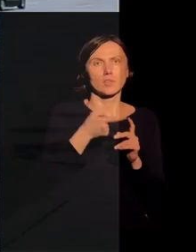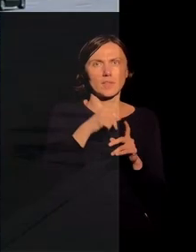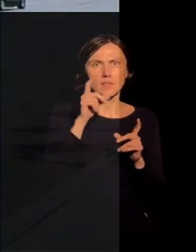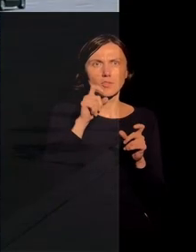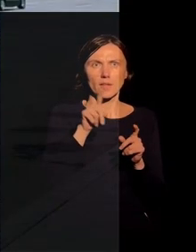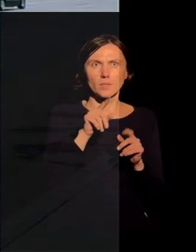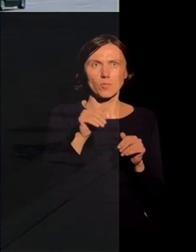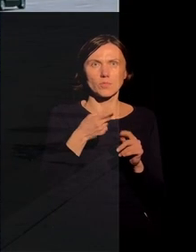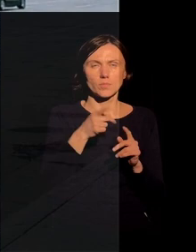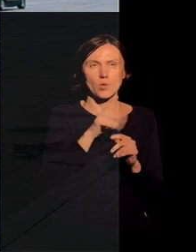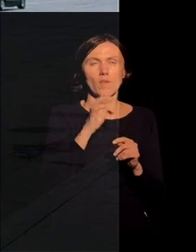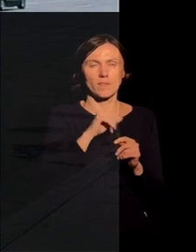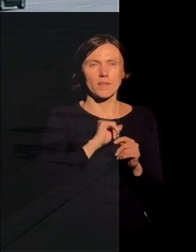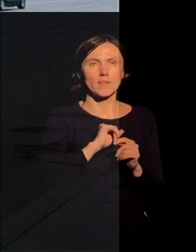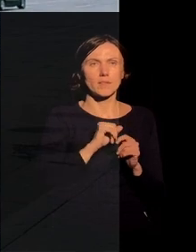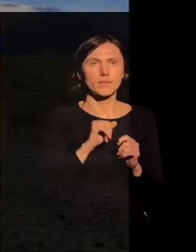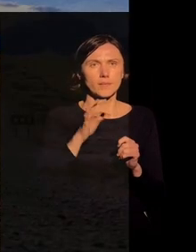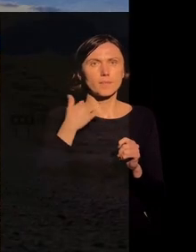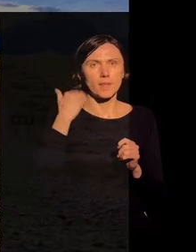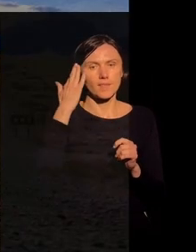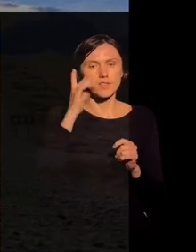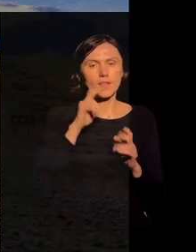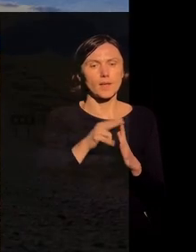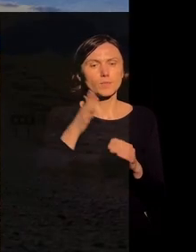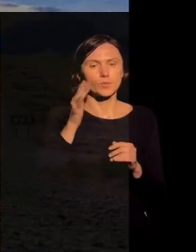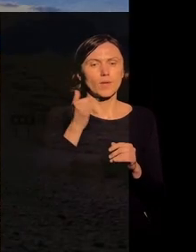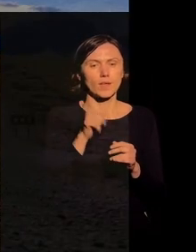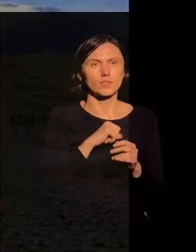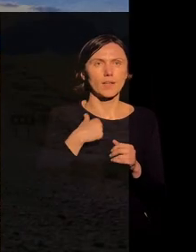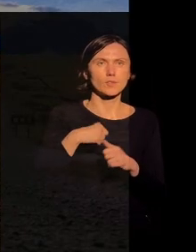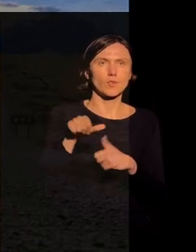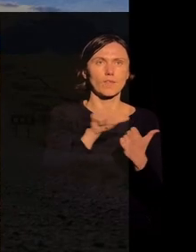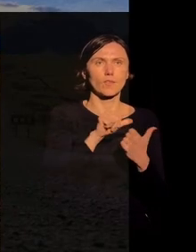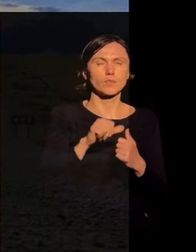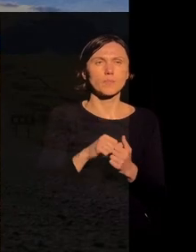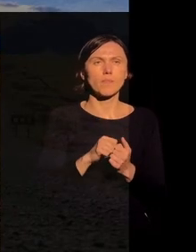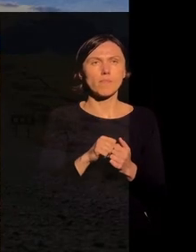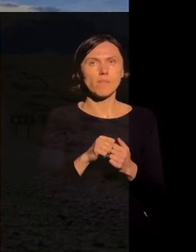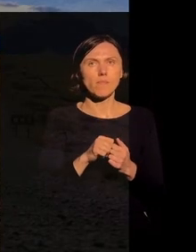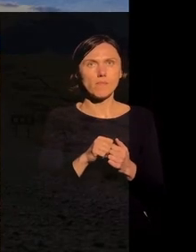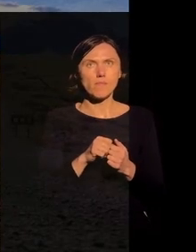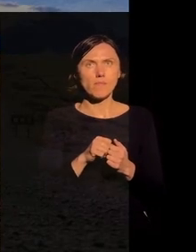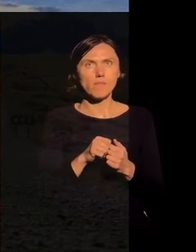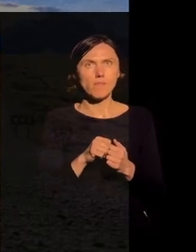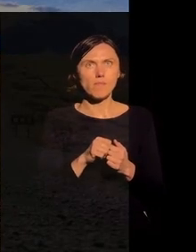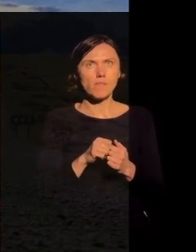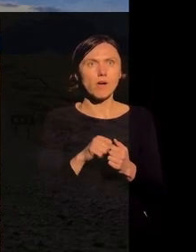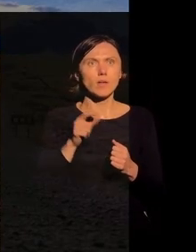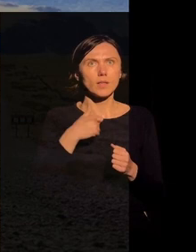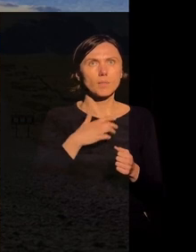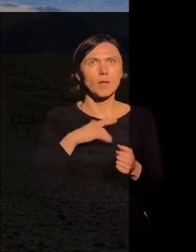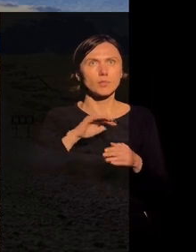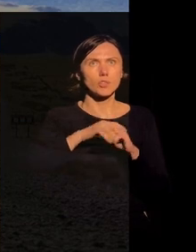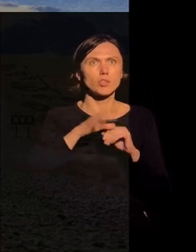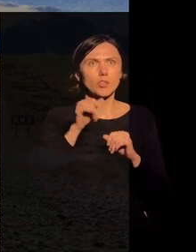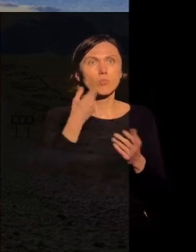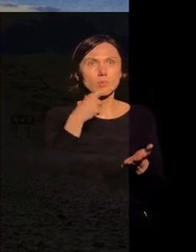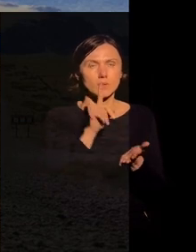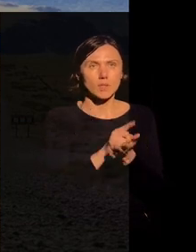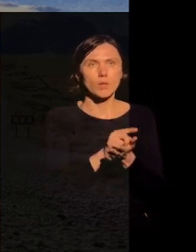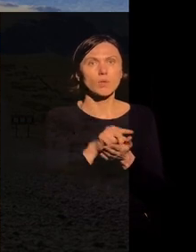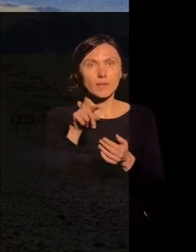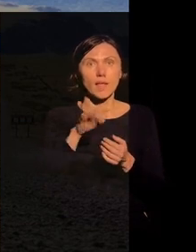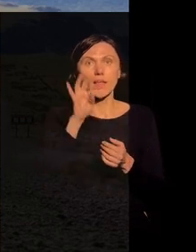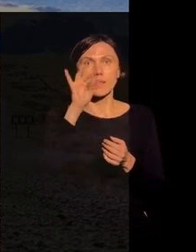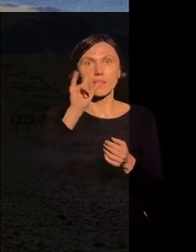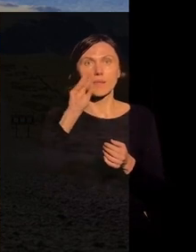zdjęcie, czyli da się cofnąć. Bardzo dobrze, to na przyszłość będę wiedział, jak się mi coś przypomni. Miałem takie szczęście właśnie, że jeszcze udało mi się do tego